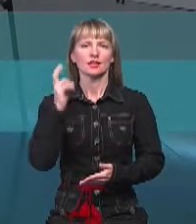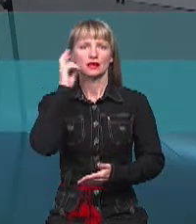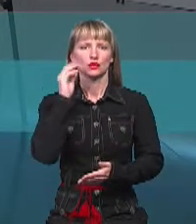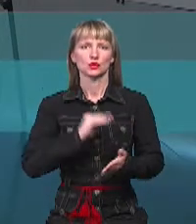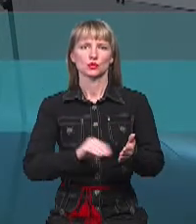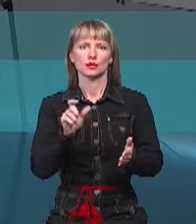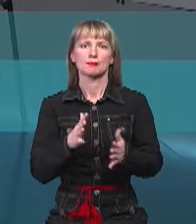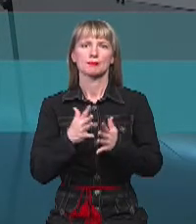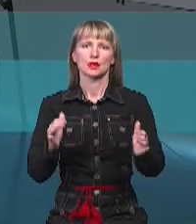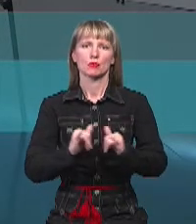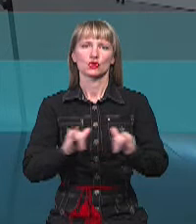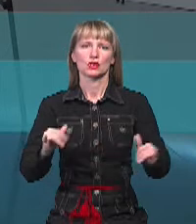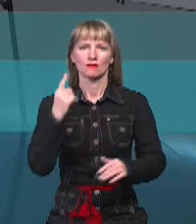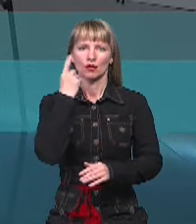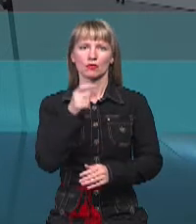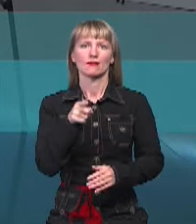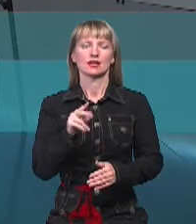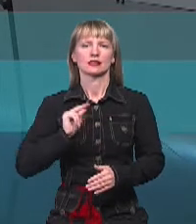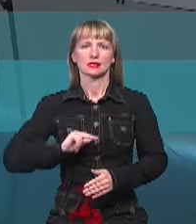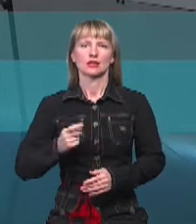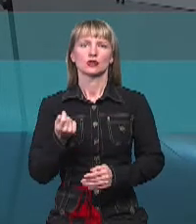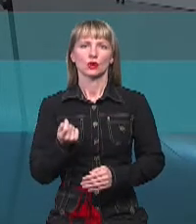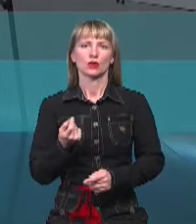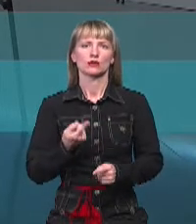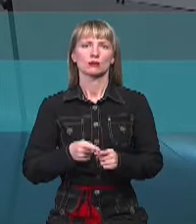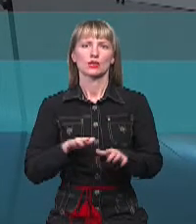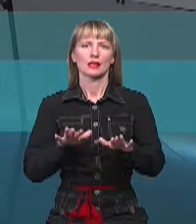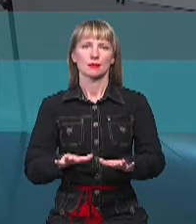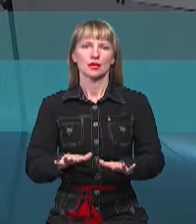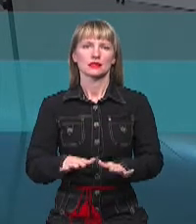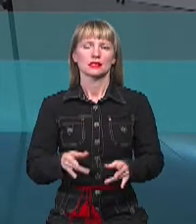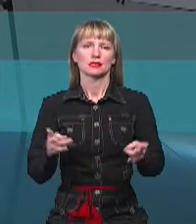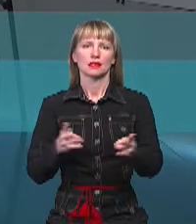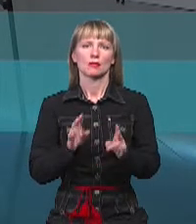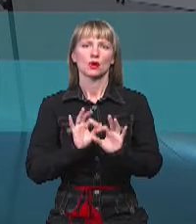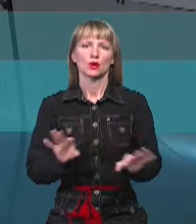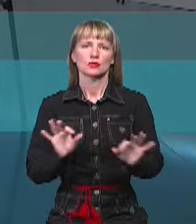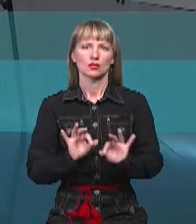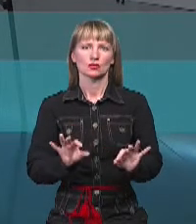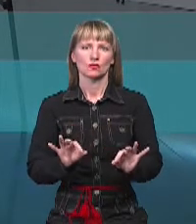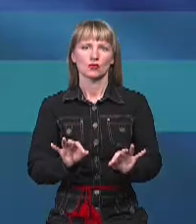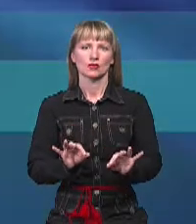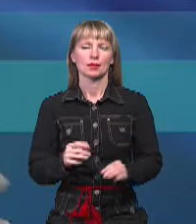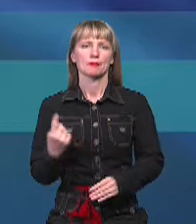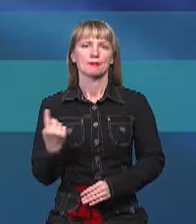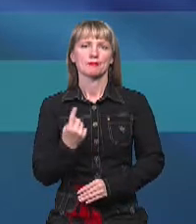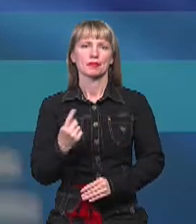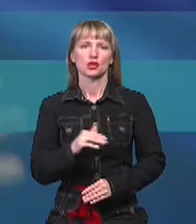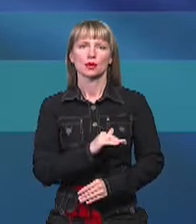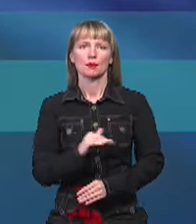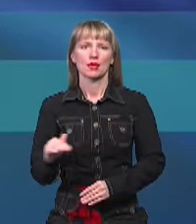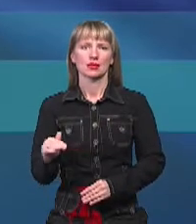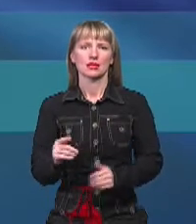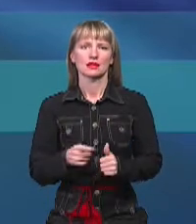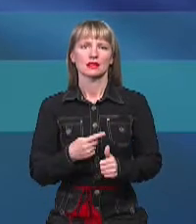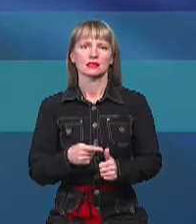столичних журналістів більше поширюється інформація, він діє, трохи діє. Тому що на місцях все-таки треба роз'яснювати. Перша панель, скажімо,